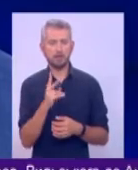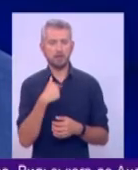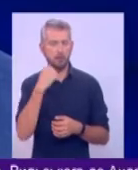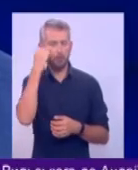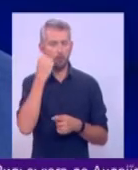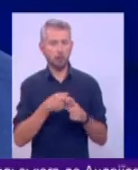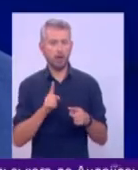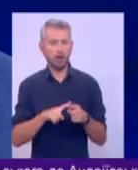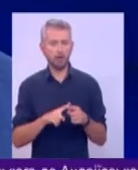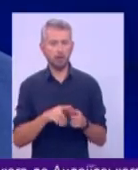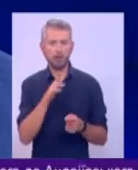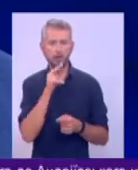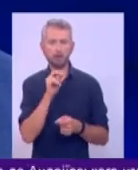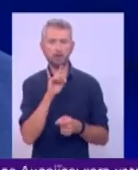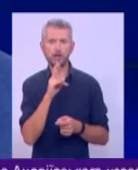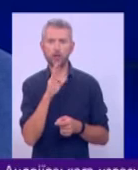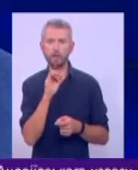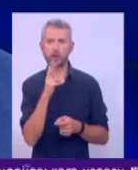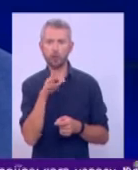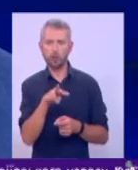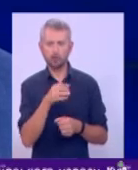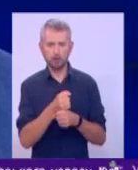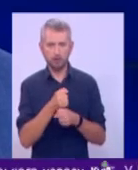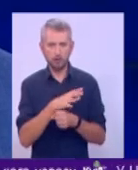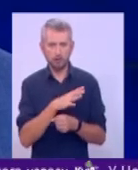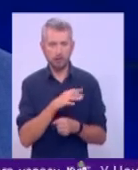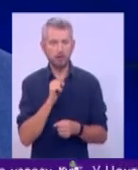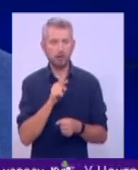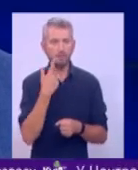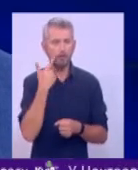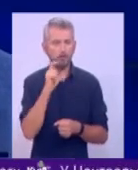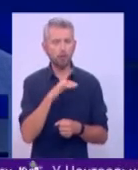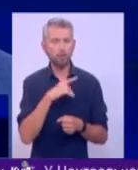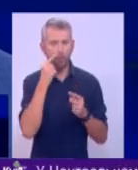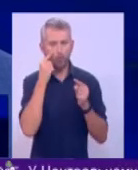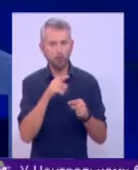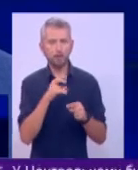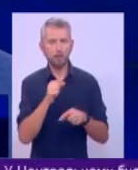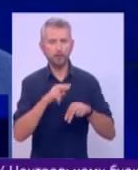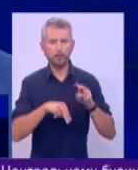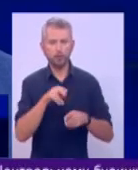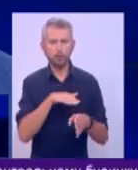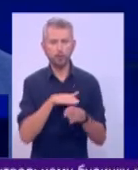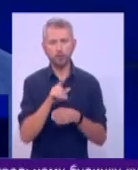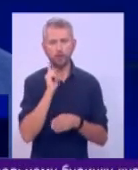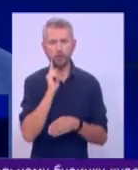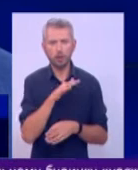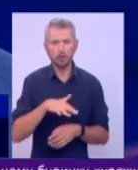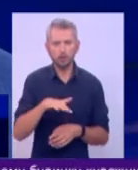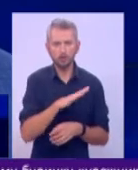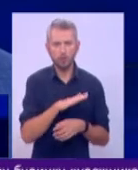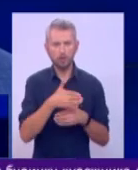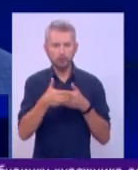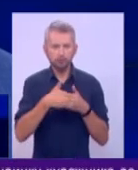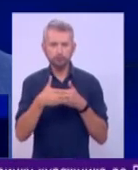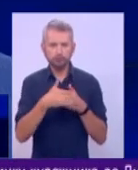это при Черновецком делался. Вот, и там в основном был упор на застройку полную там зеленых зон, на уплотнение